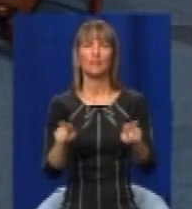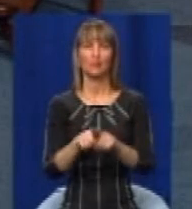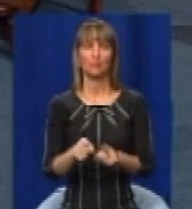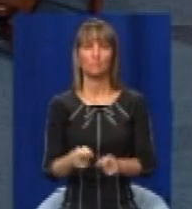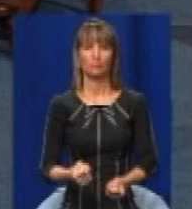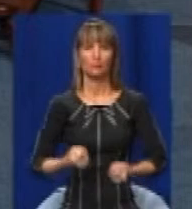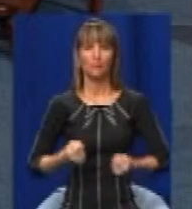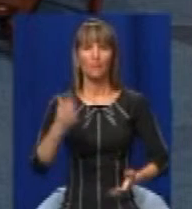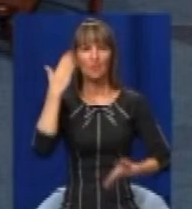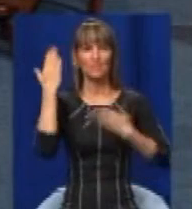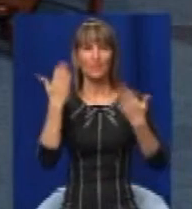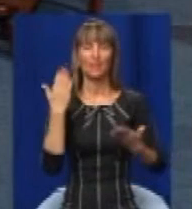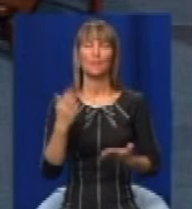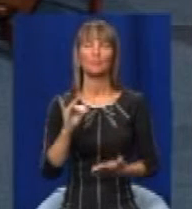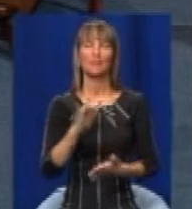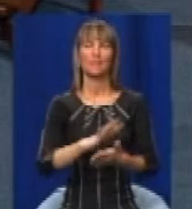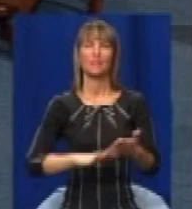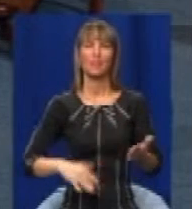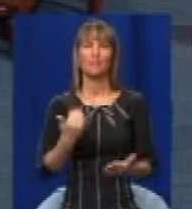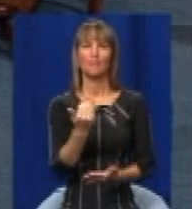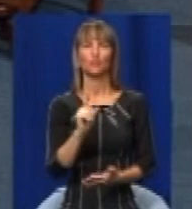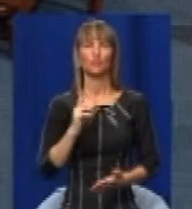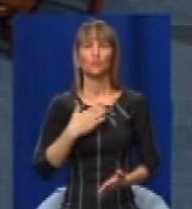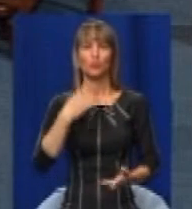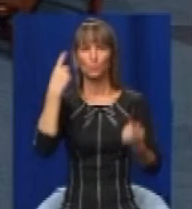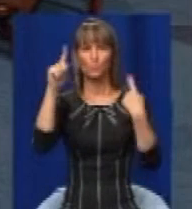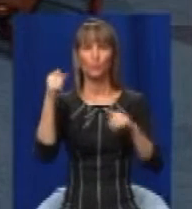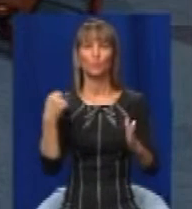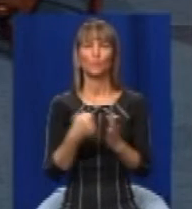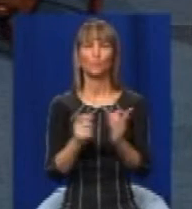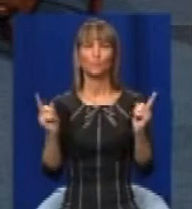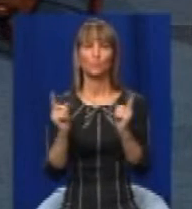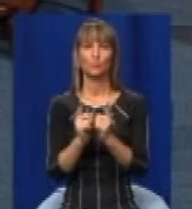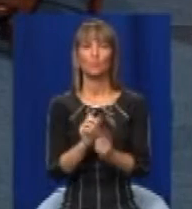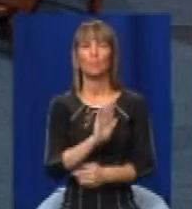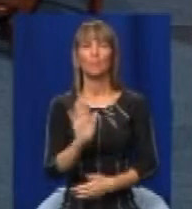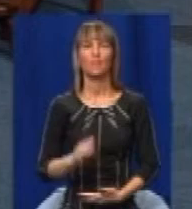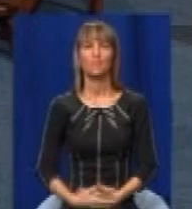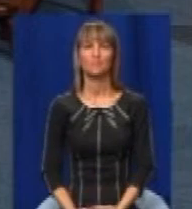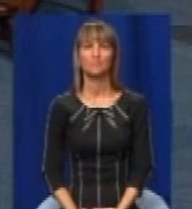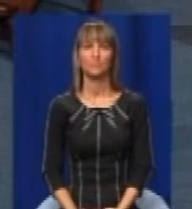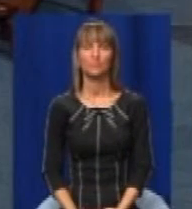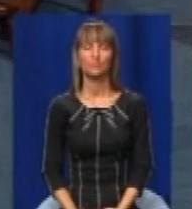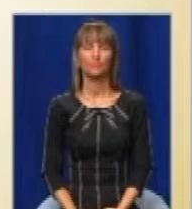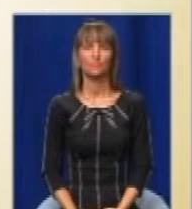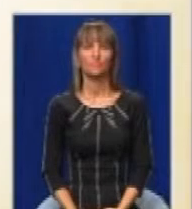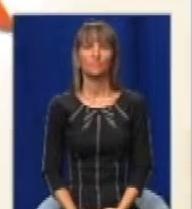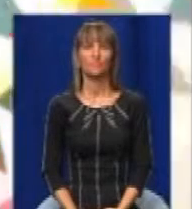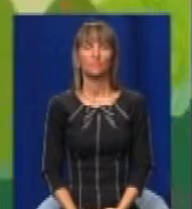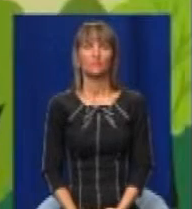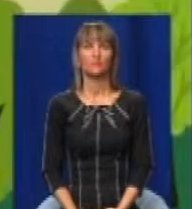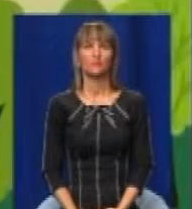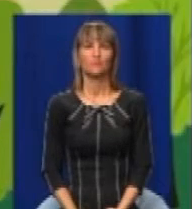бадьорими та веселими, і далі вас чекає наш мультфільм. До зустрічі! Всім пока!